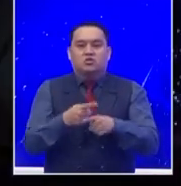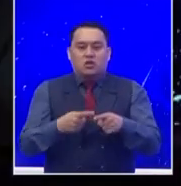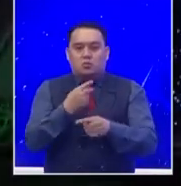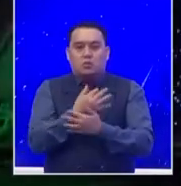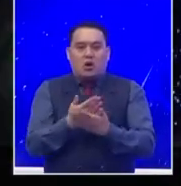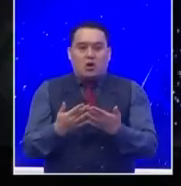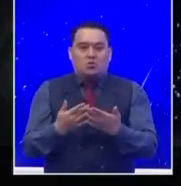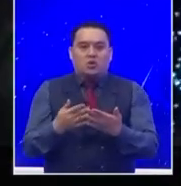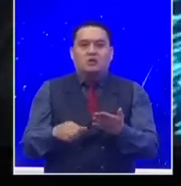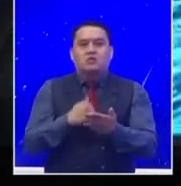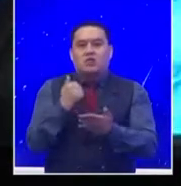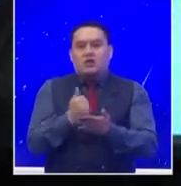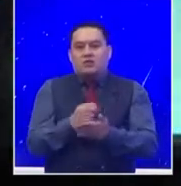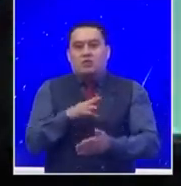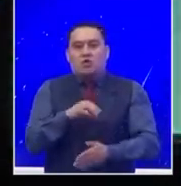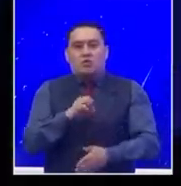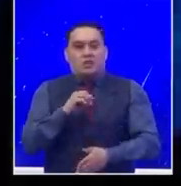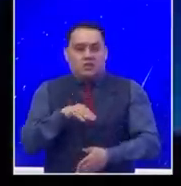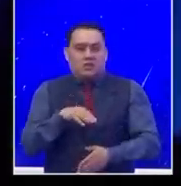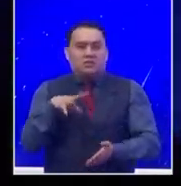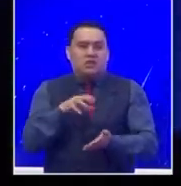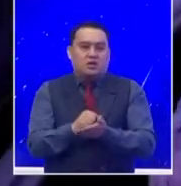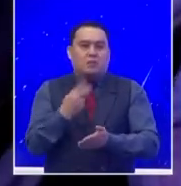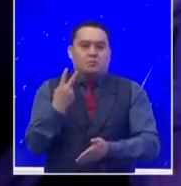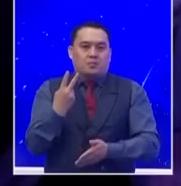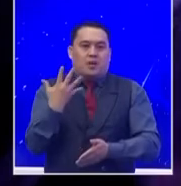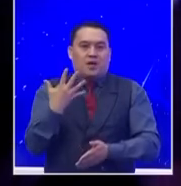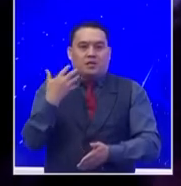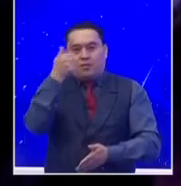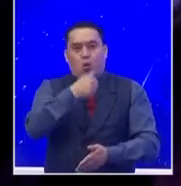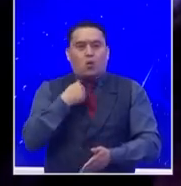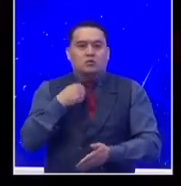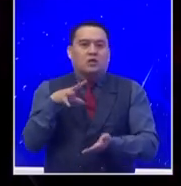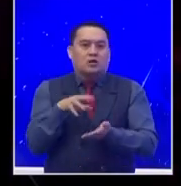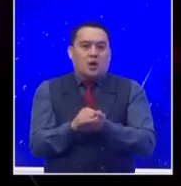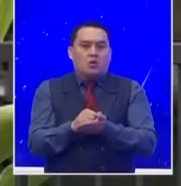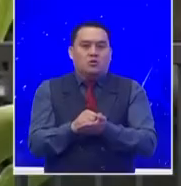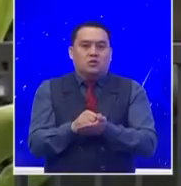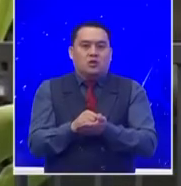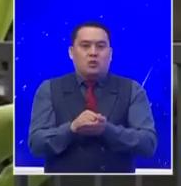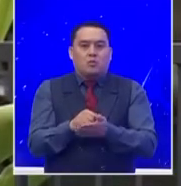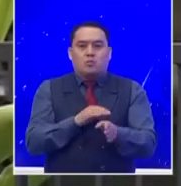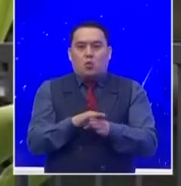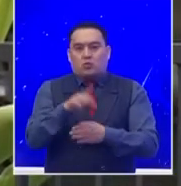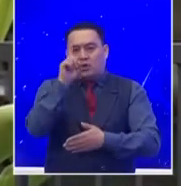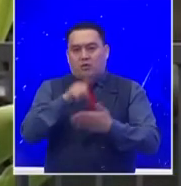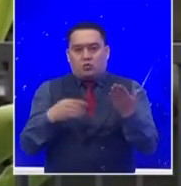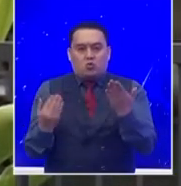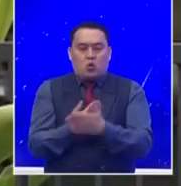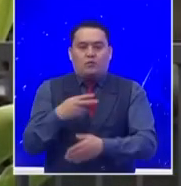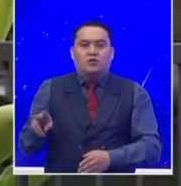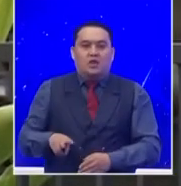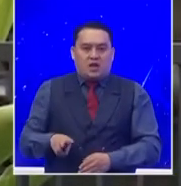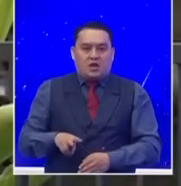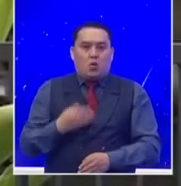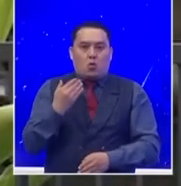продукции. Экс-глава корпорации Роберт Айгер, занимавший свой пост с 2005 года, заявил о полном доверии к новому генеральному